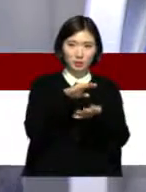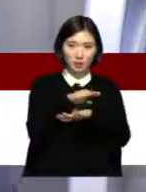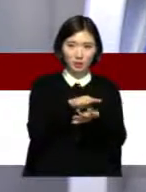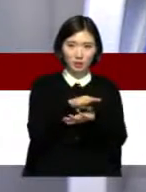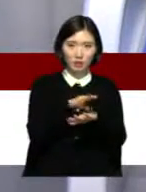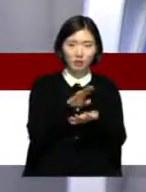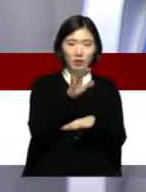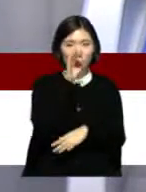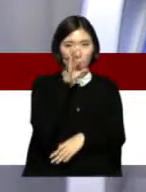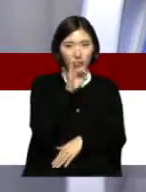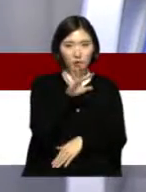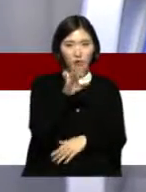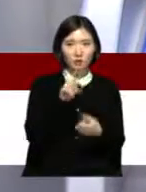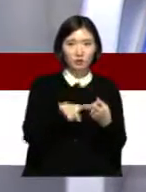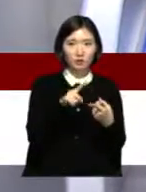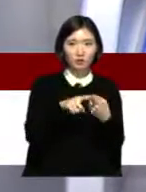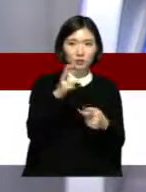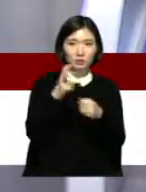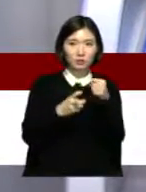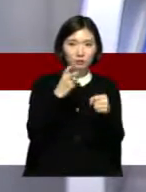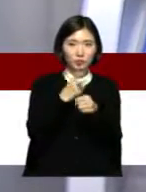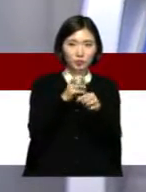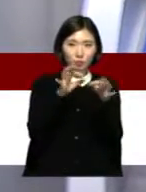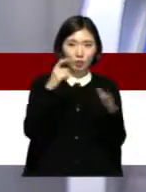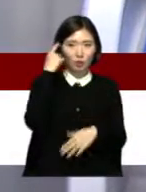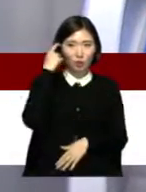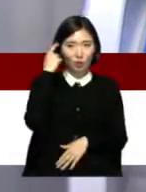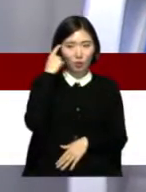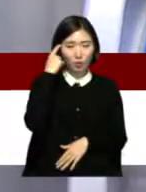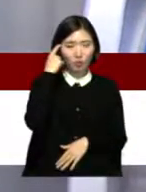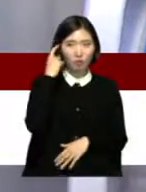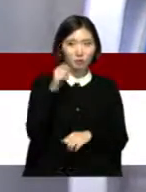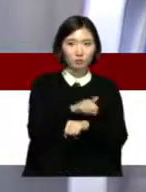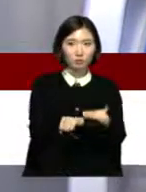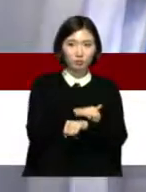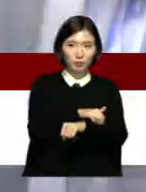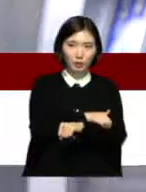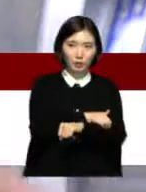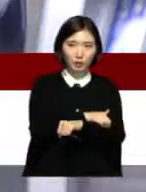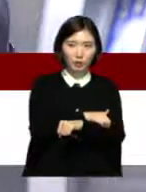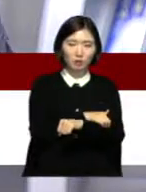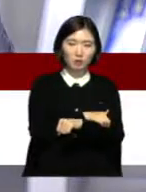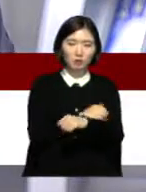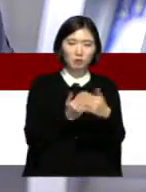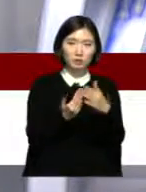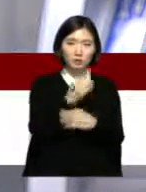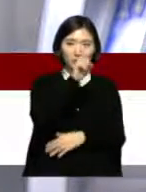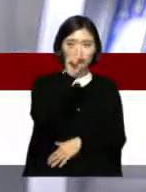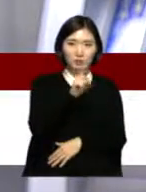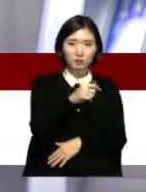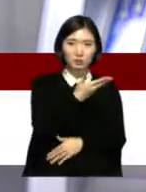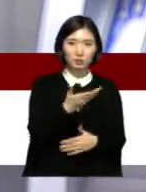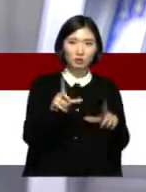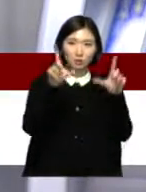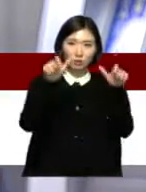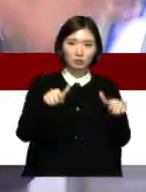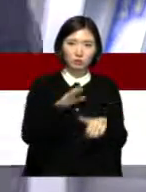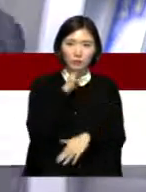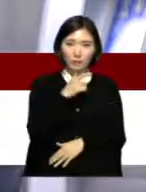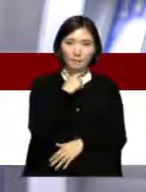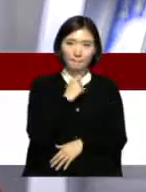이런 것을 왜 20년 동안 해왔으면서에 대한 불편함을 초래했느냐. 강동구에 절실히 바라는